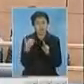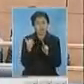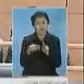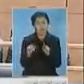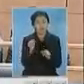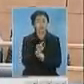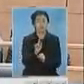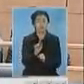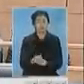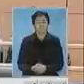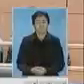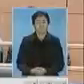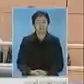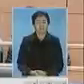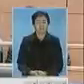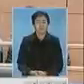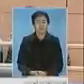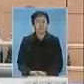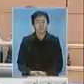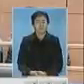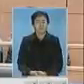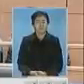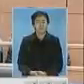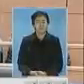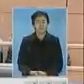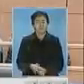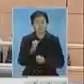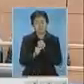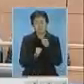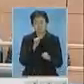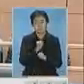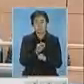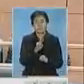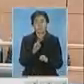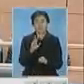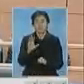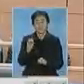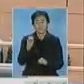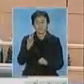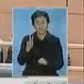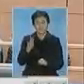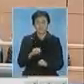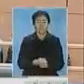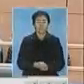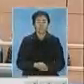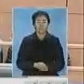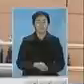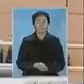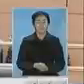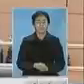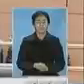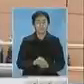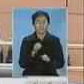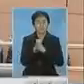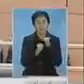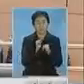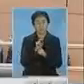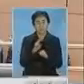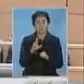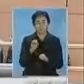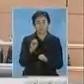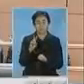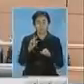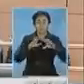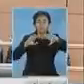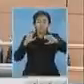ครับนับเนื่องจากปี2552ที่รัฐบาลชุด